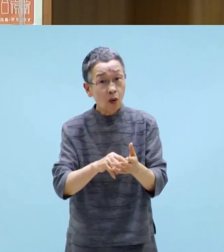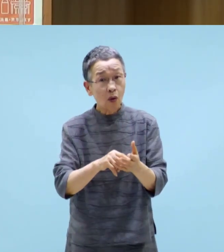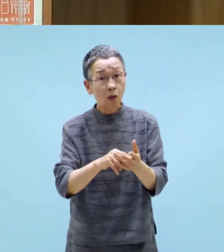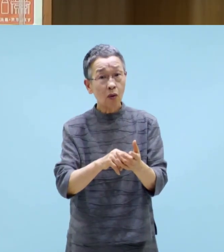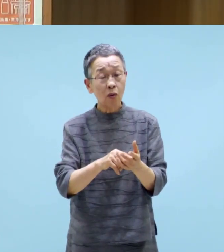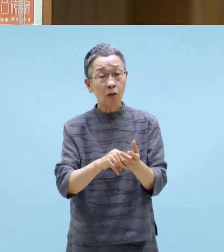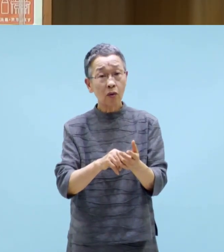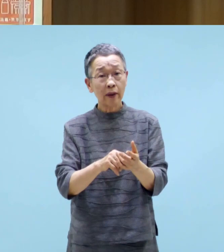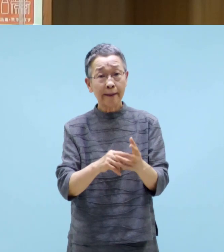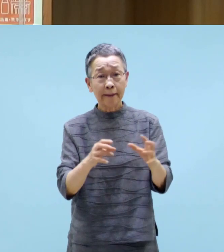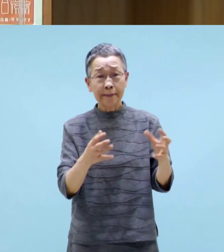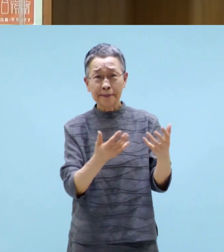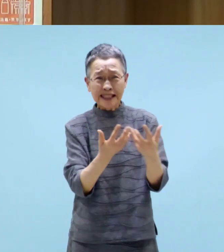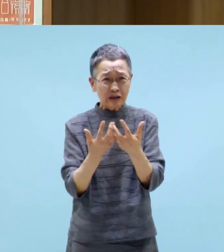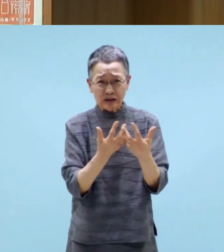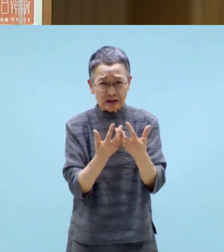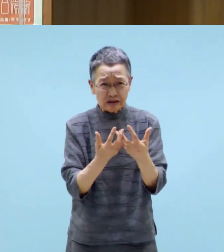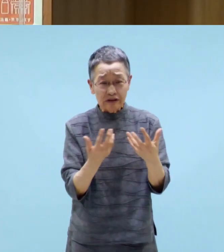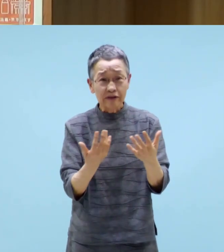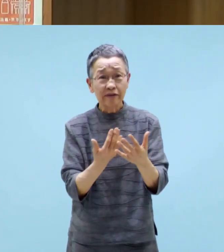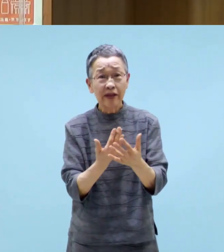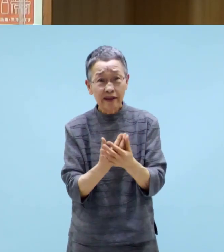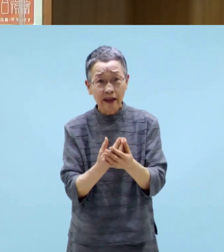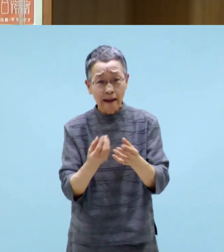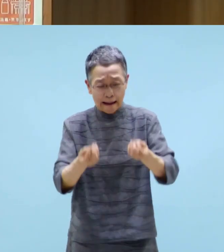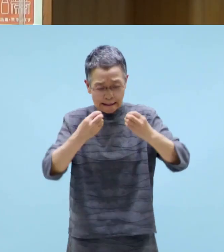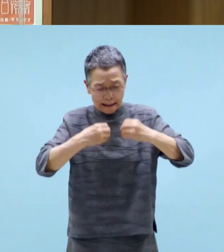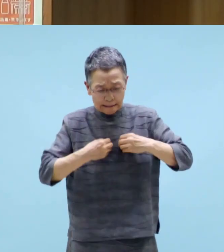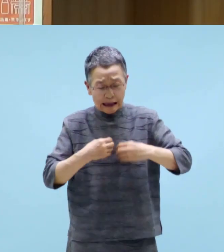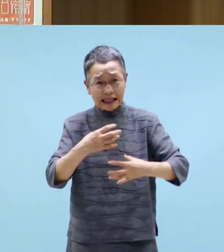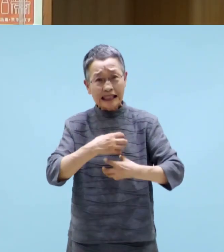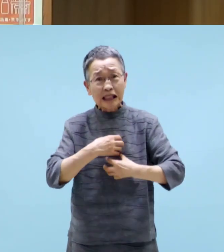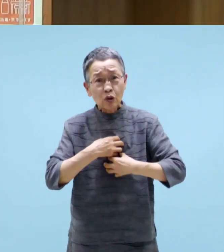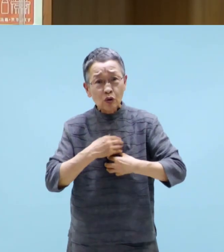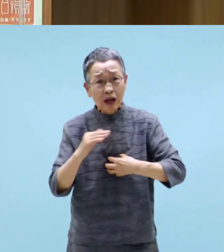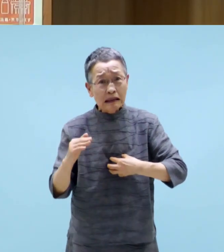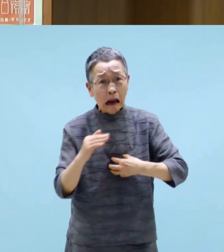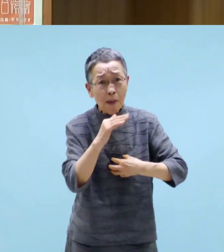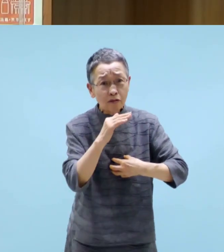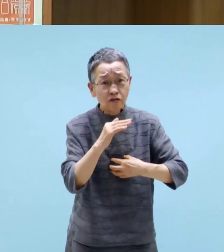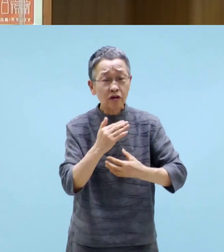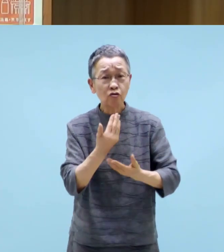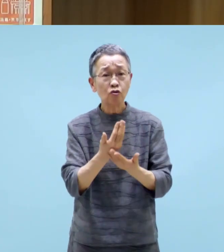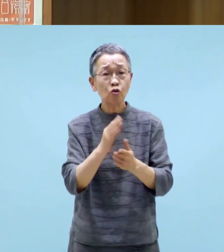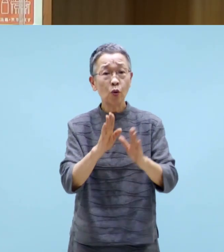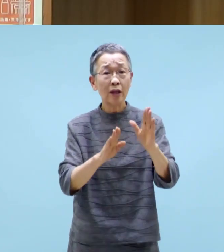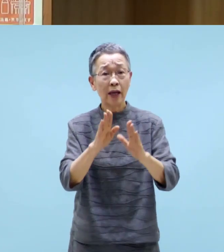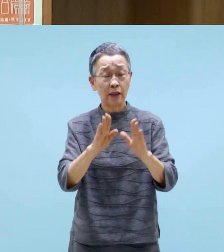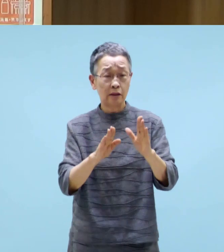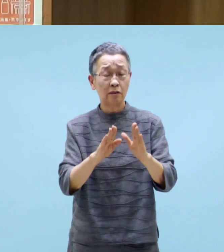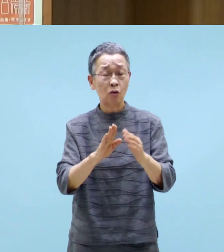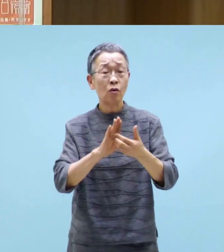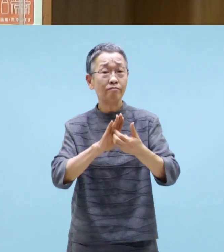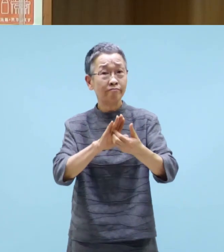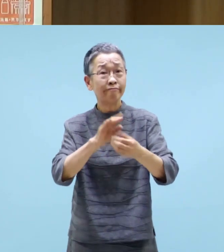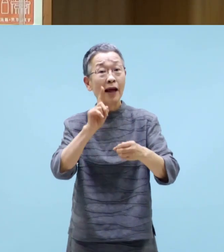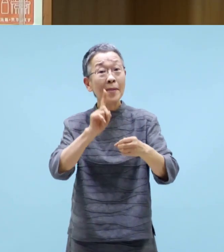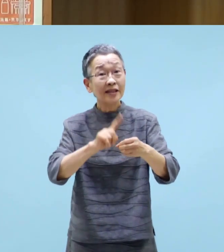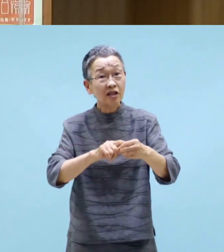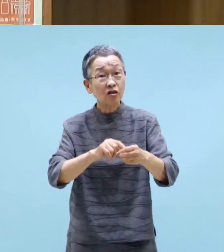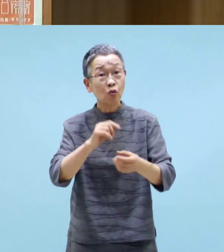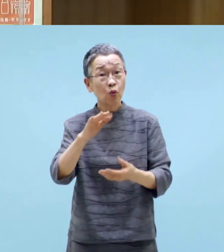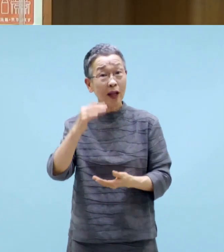密集してですね、まあ、感染リスクが高まるという、そういうリスクを回避するためということがあると思うんですけれ